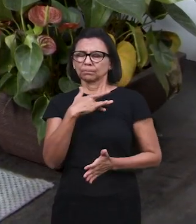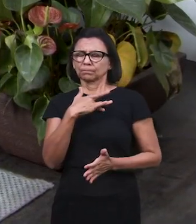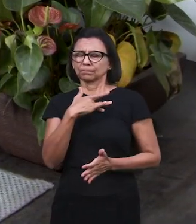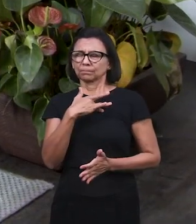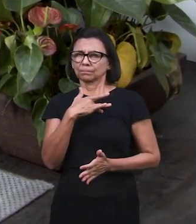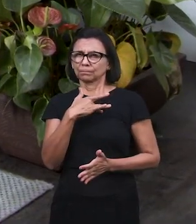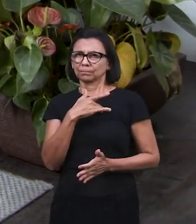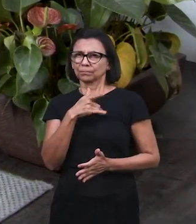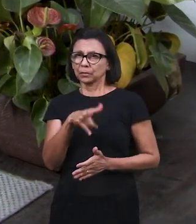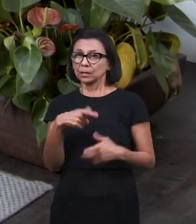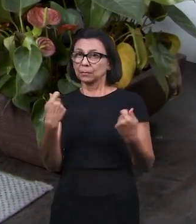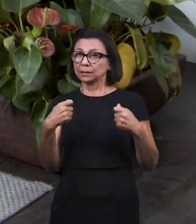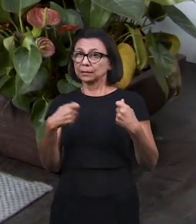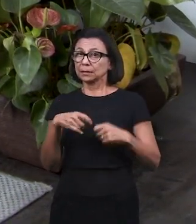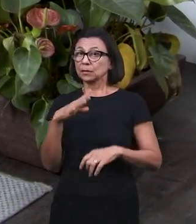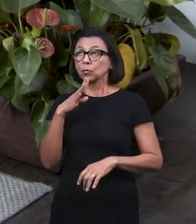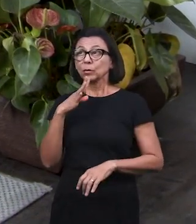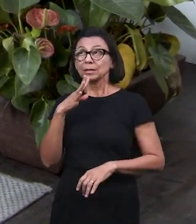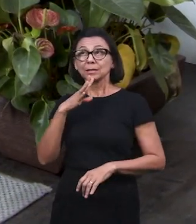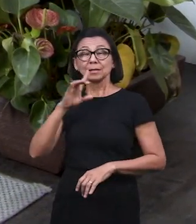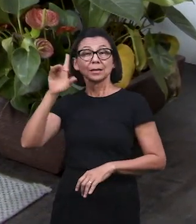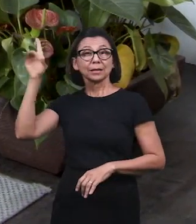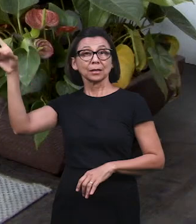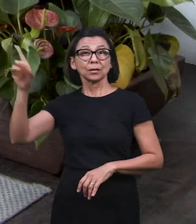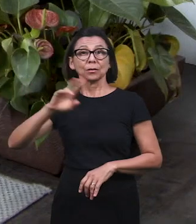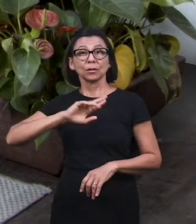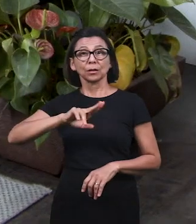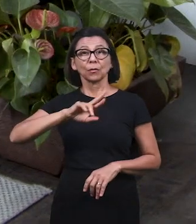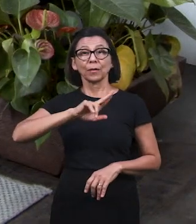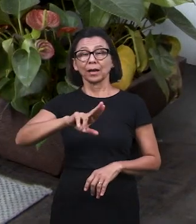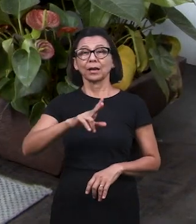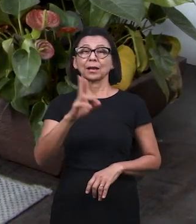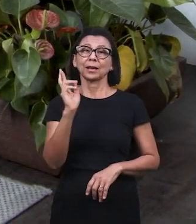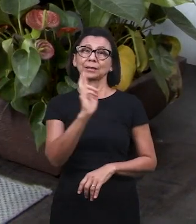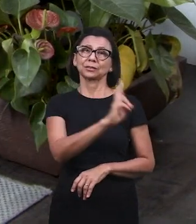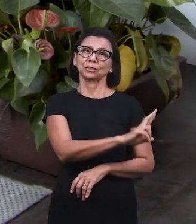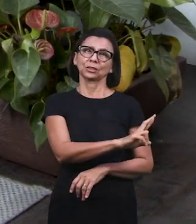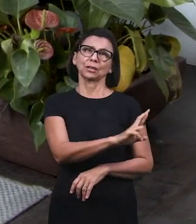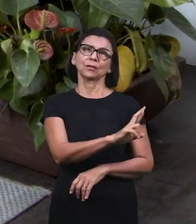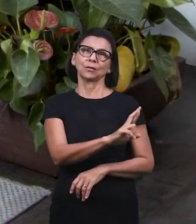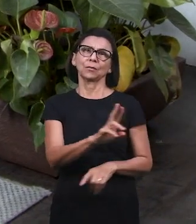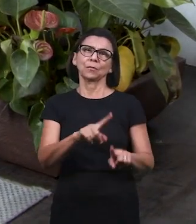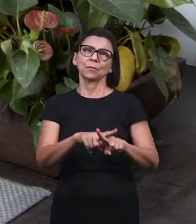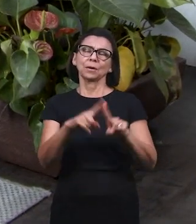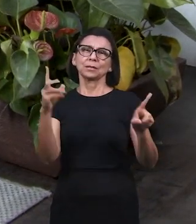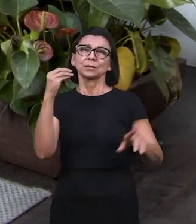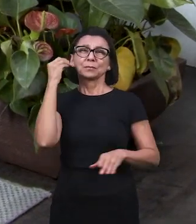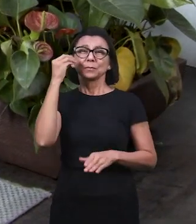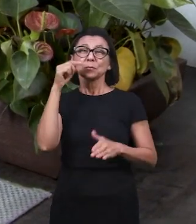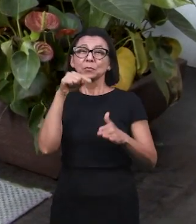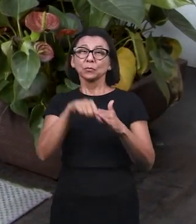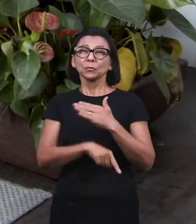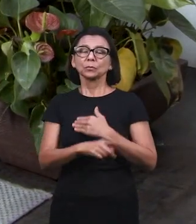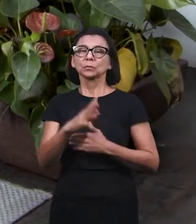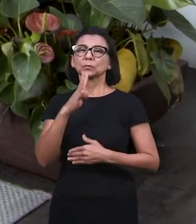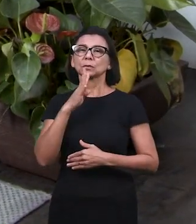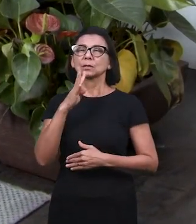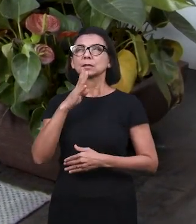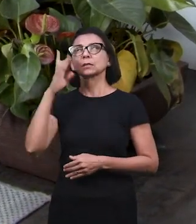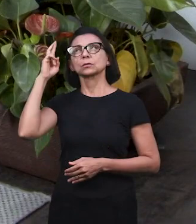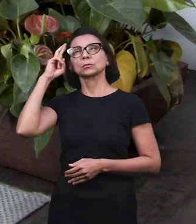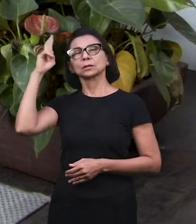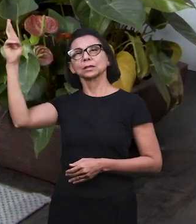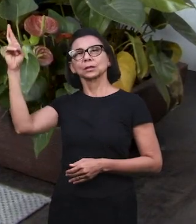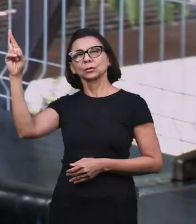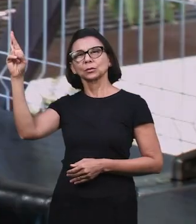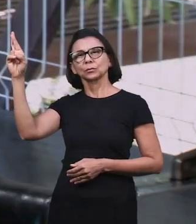Vous qui avez besoin de connaître Dieu, pas seulement de vivre une expérience religieuse, mais connaître véritablement le Seigneur et entendre